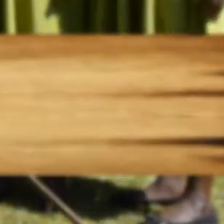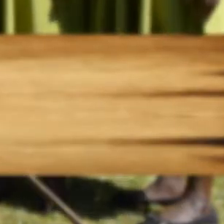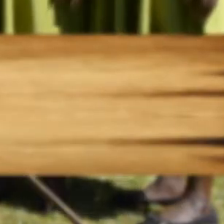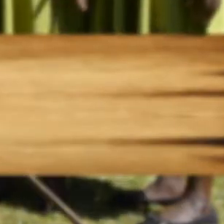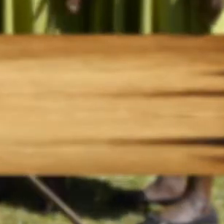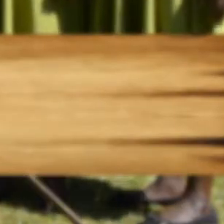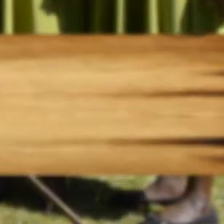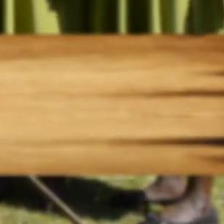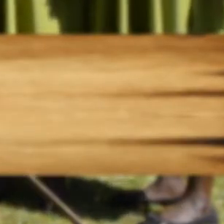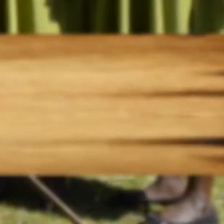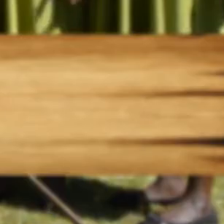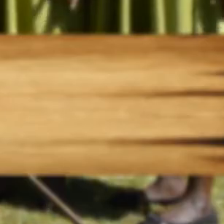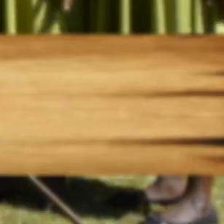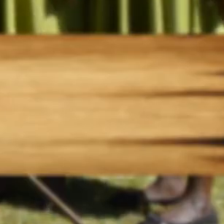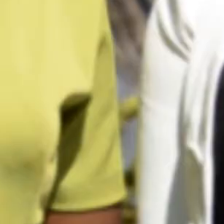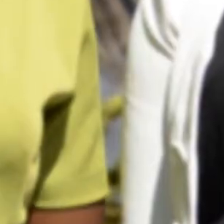rakapenye.